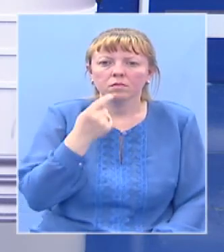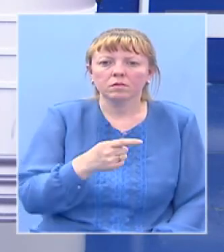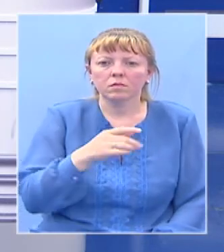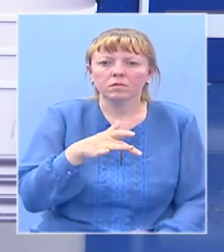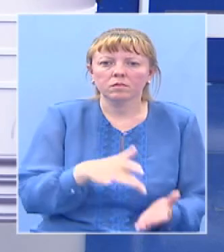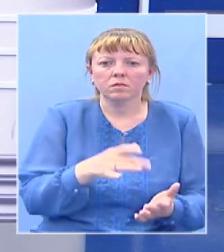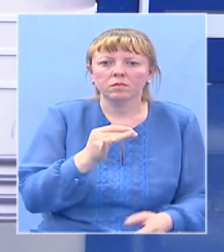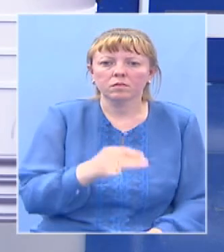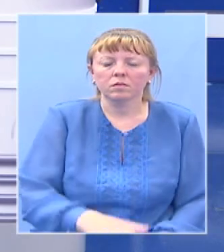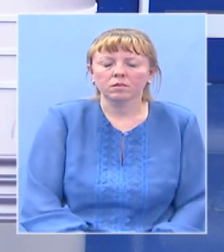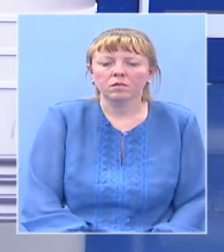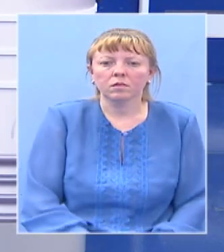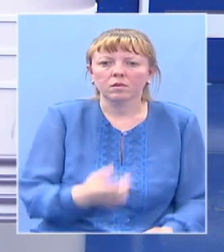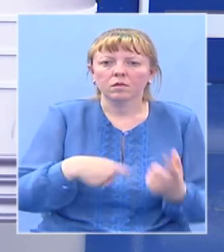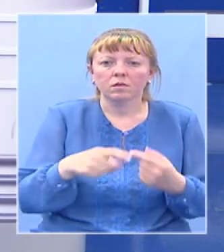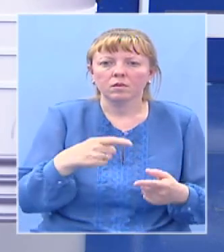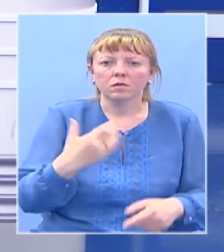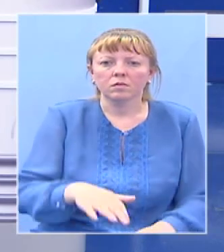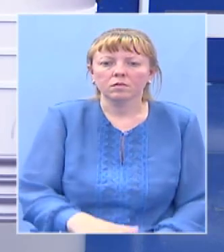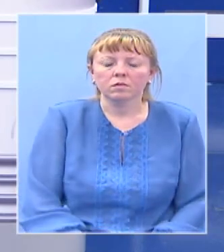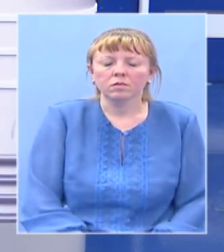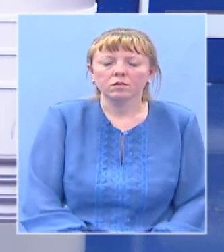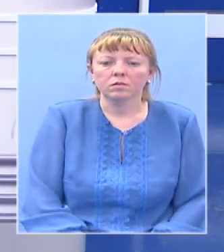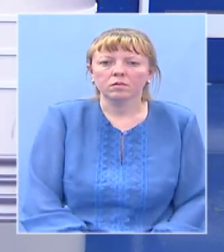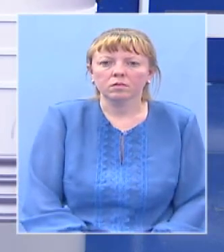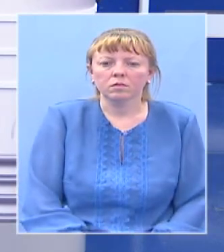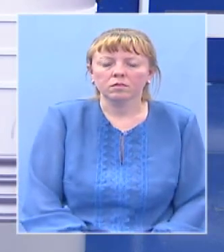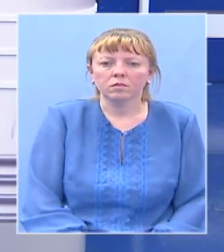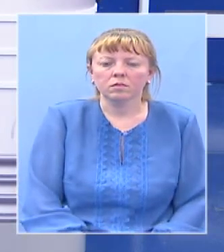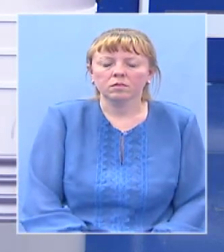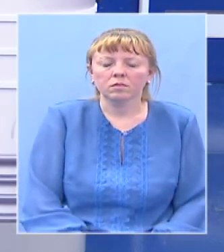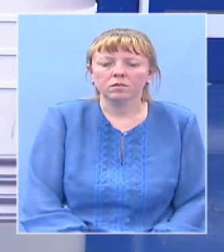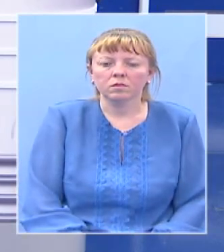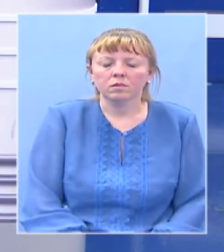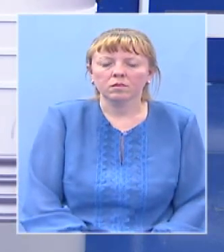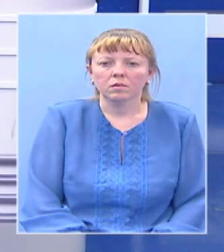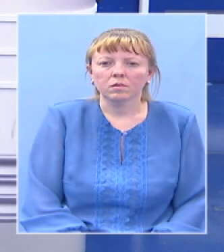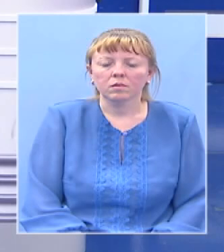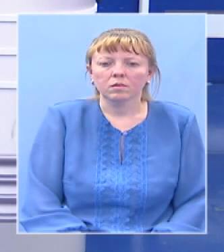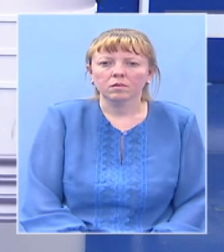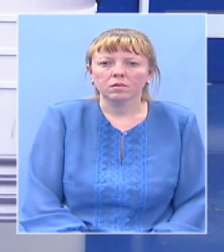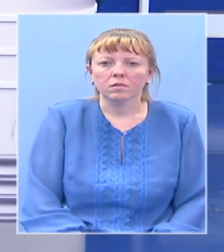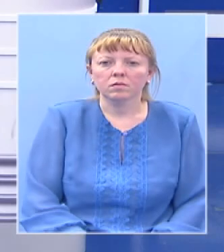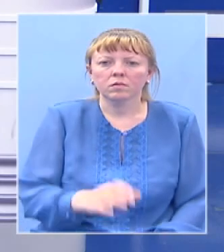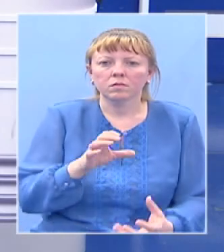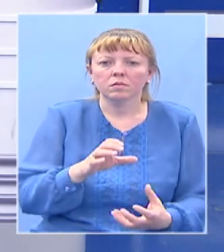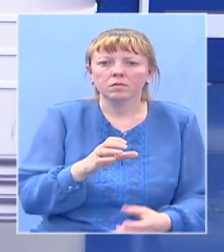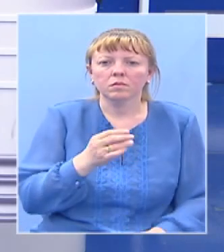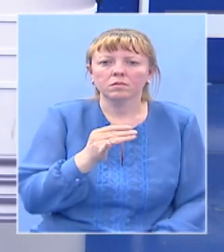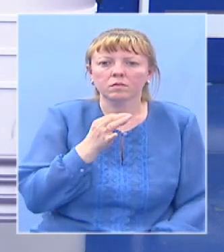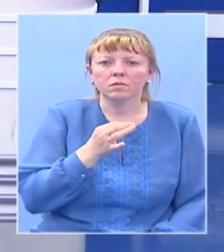Центральную Азию и обратно и вот в этом плане Какая роль отводится транспортной инспекции Да это